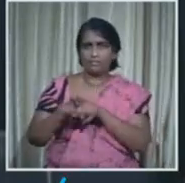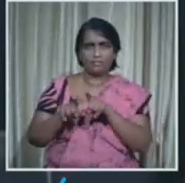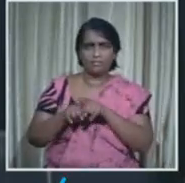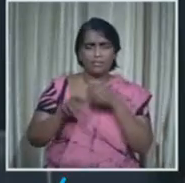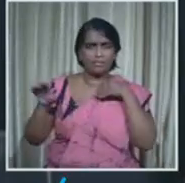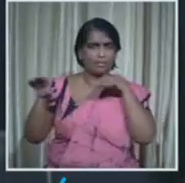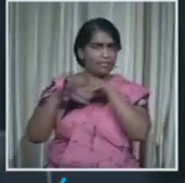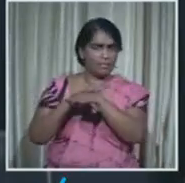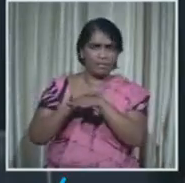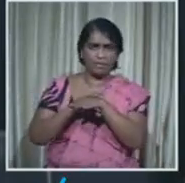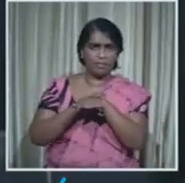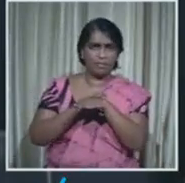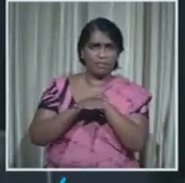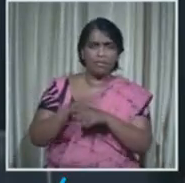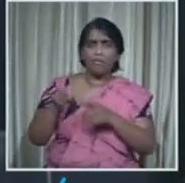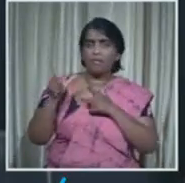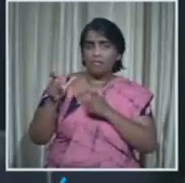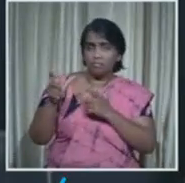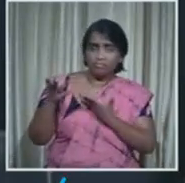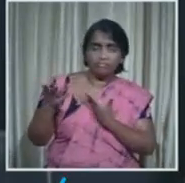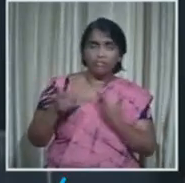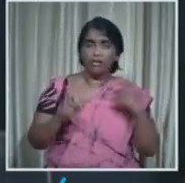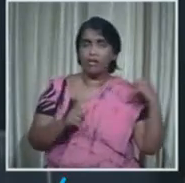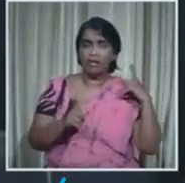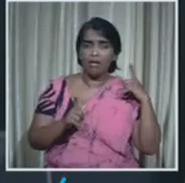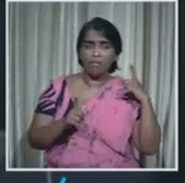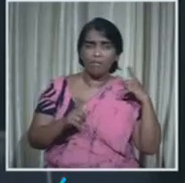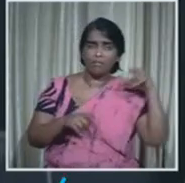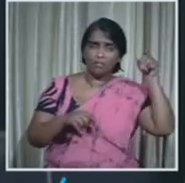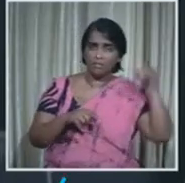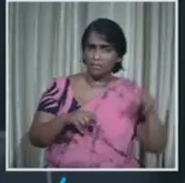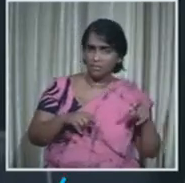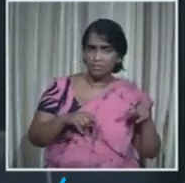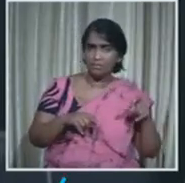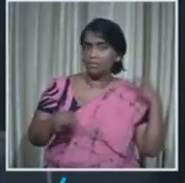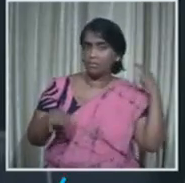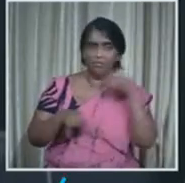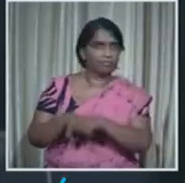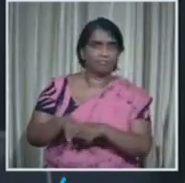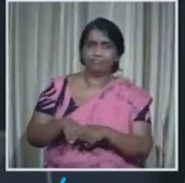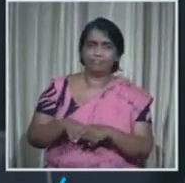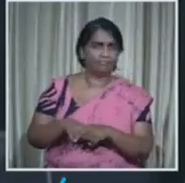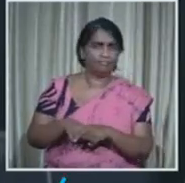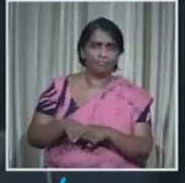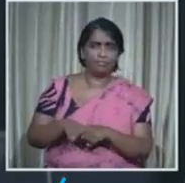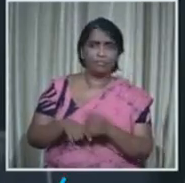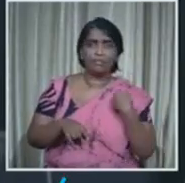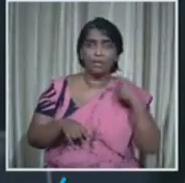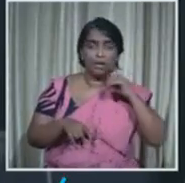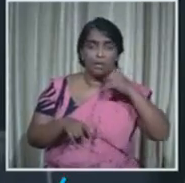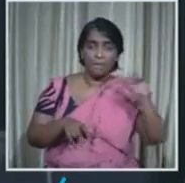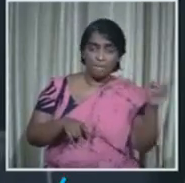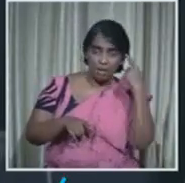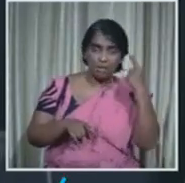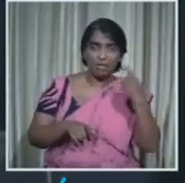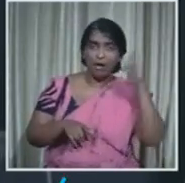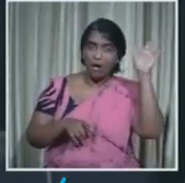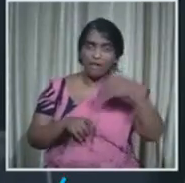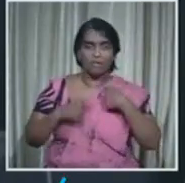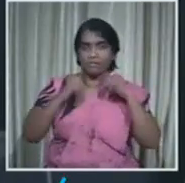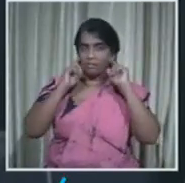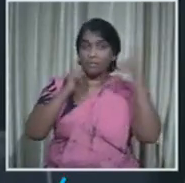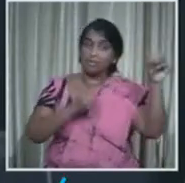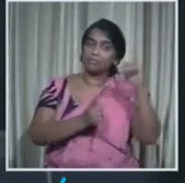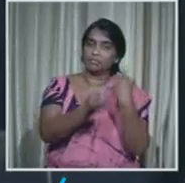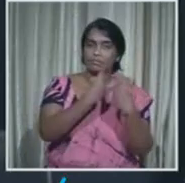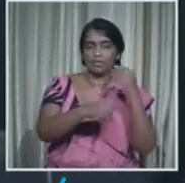ඇතුළට අව්‍යාහුද අරගෙන හමුදා සබලෙක් එන එක. ආවද එව්වද කියන එක මට අදාළ නැහැ. ඒක ඔබතුමාලා